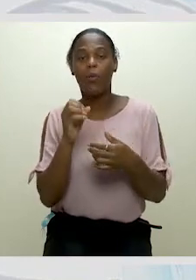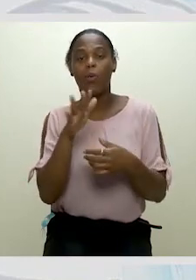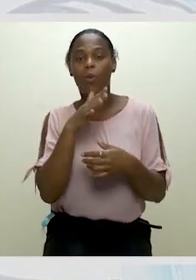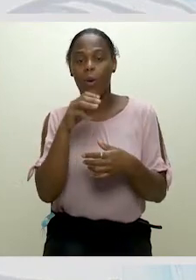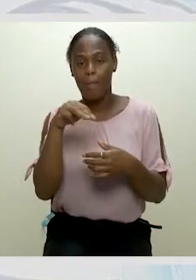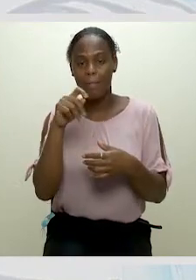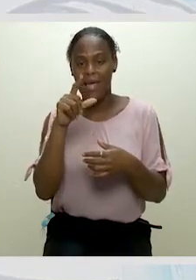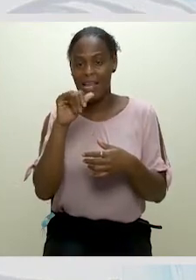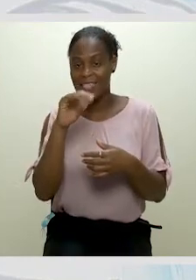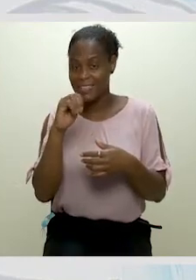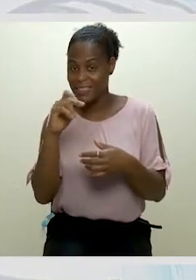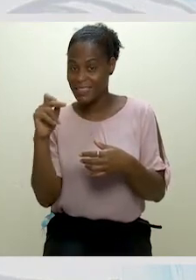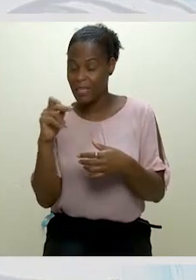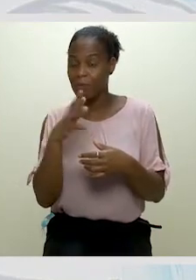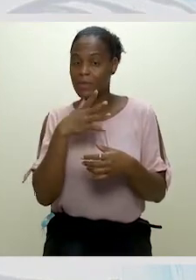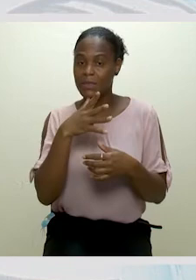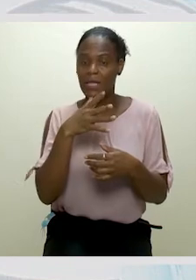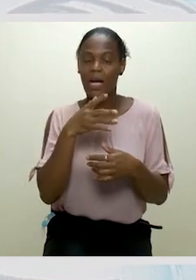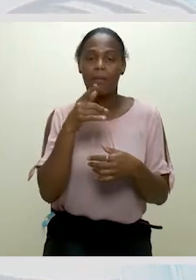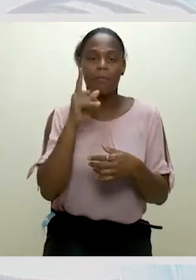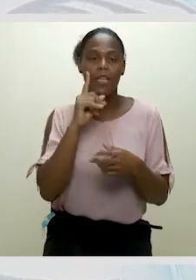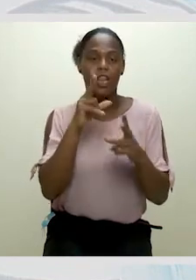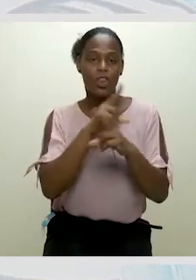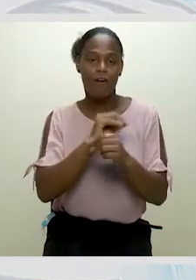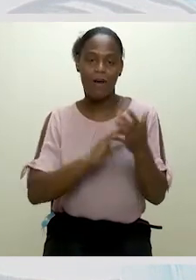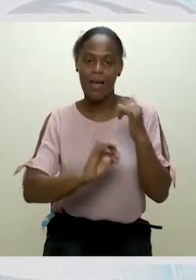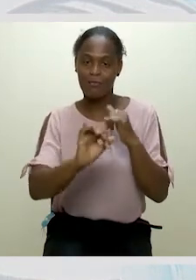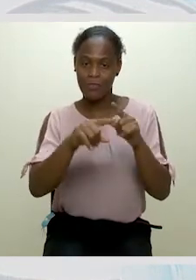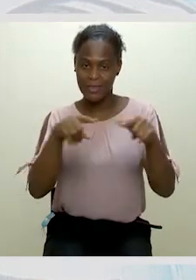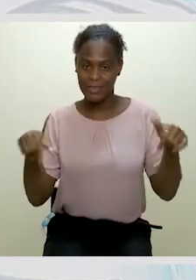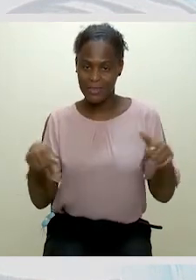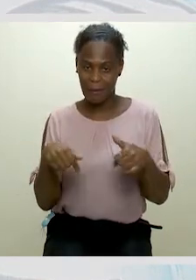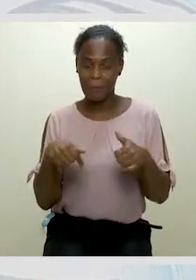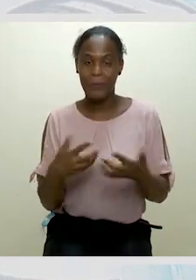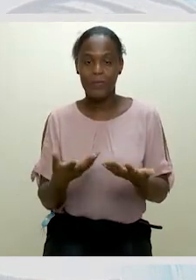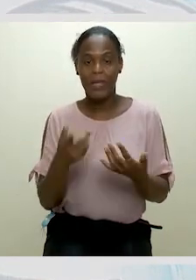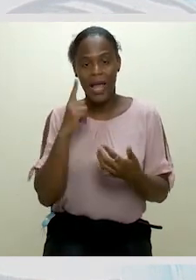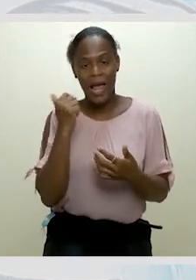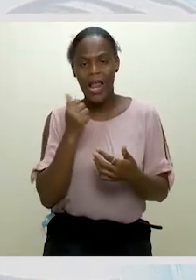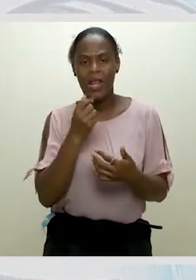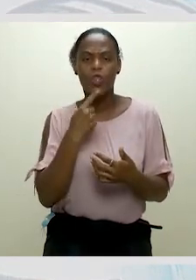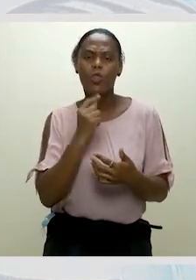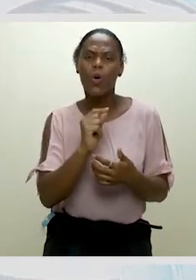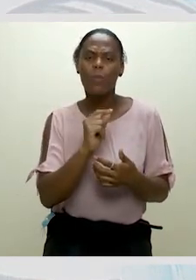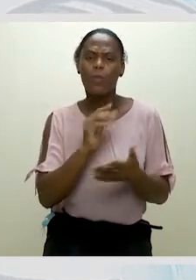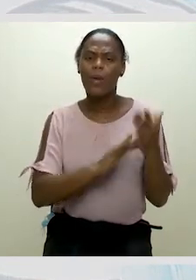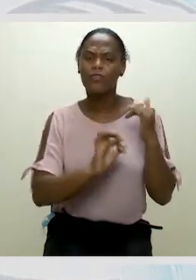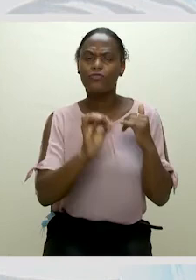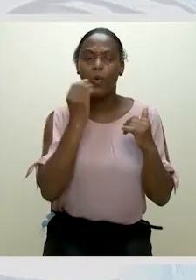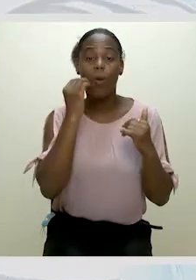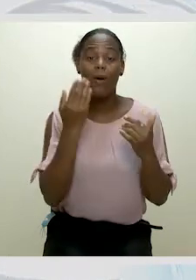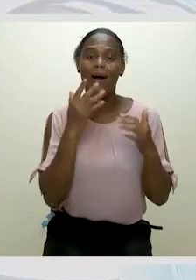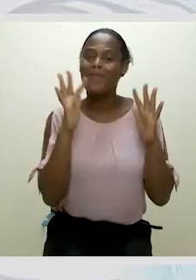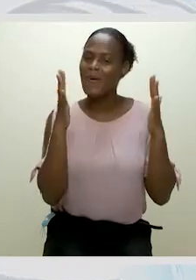nous présente et nous décrit sa nouvelle camarade de classe. Elle s'appelle comment?